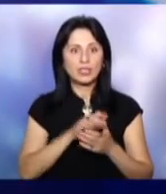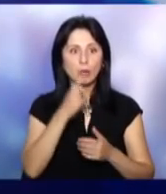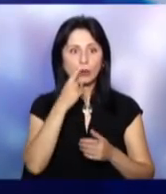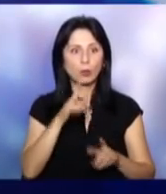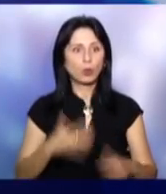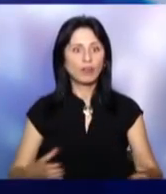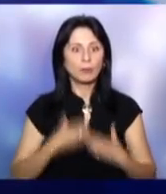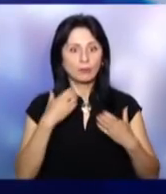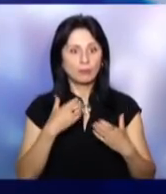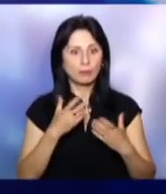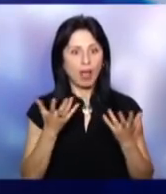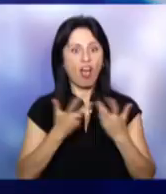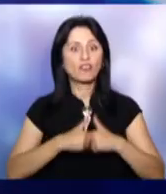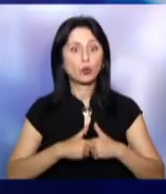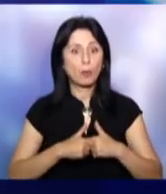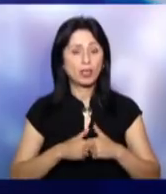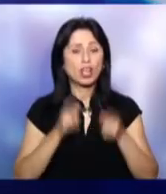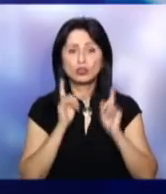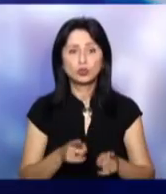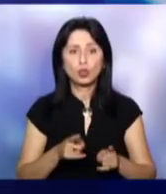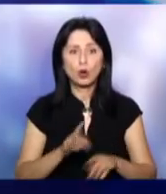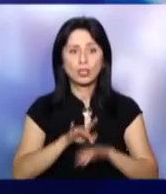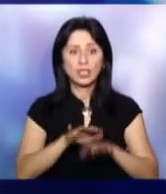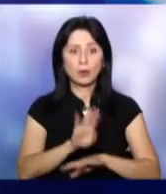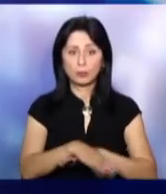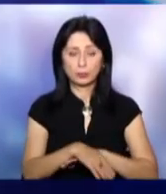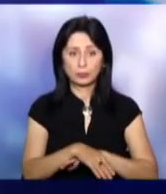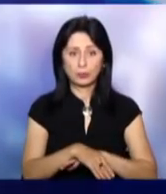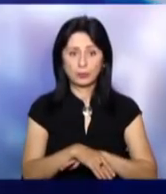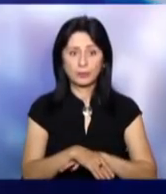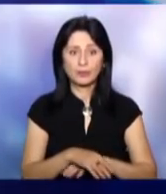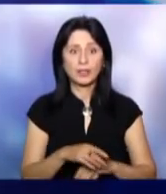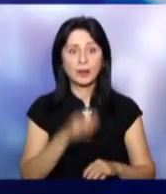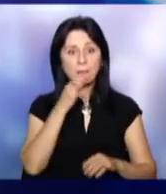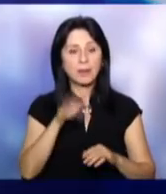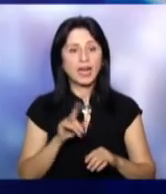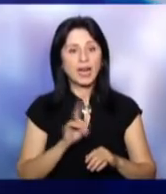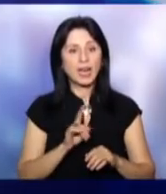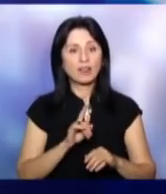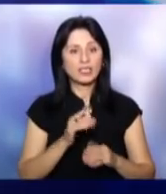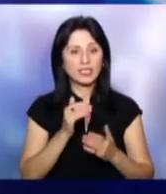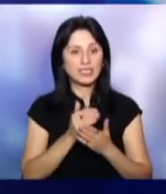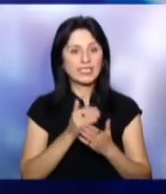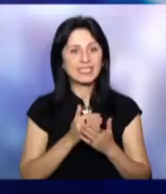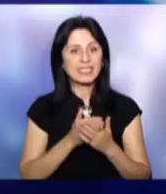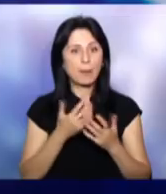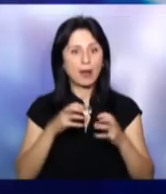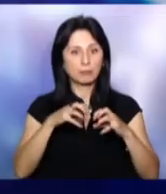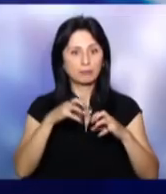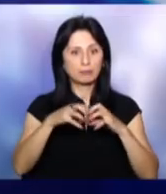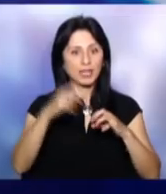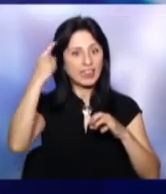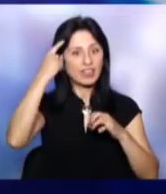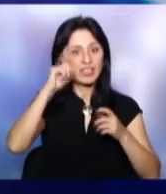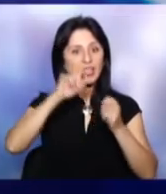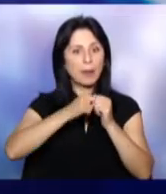მდგომარეობის. თავიდან თითქოს უსისტემოა ხოლმე პანიკის შეტევები, მაგრამ მერე უკვე რაღაცნაირ სისტემურობაში მოდის.